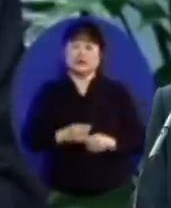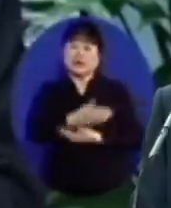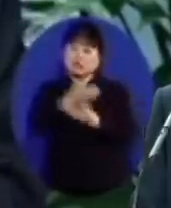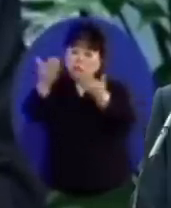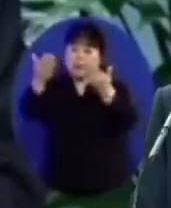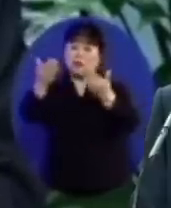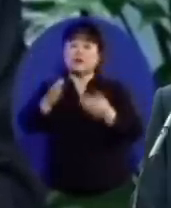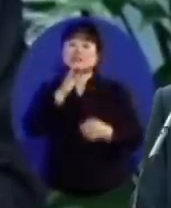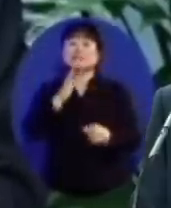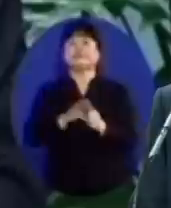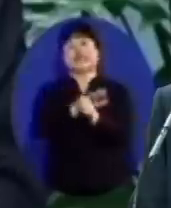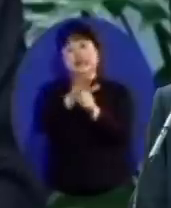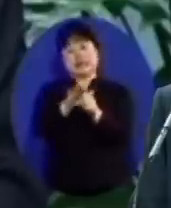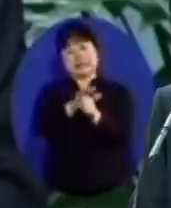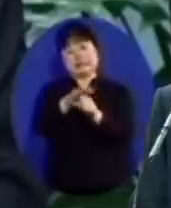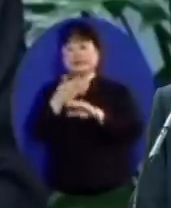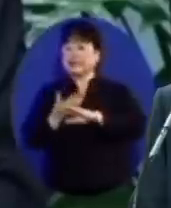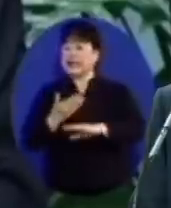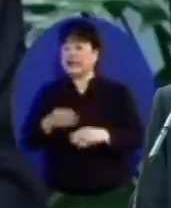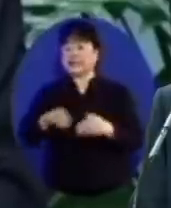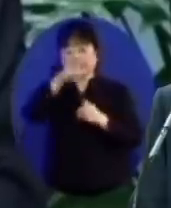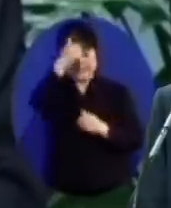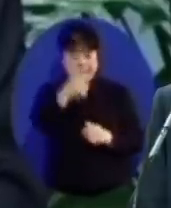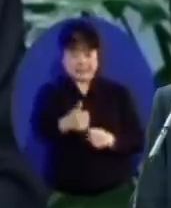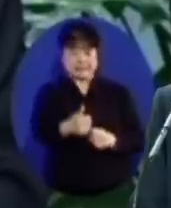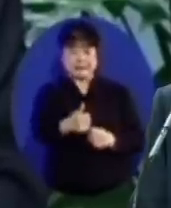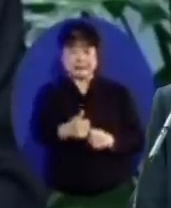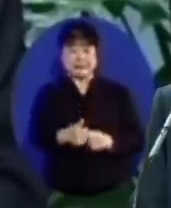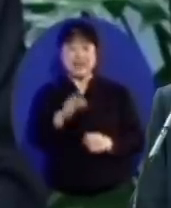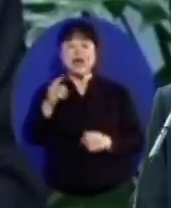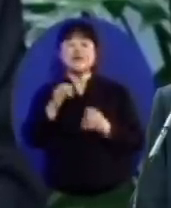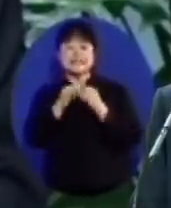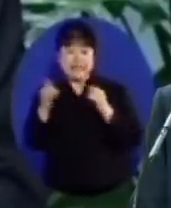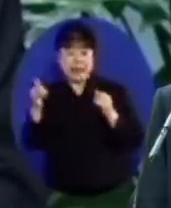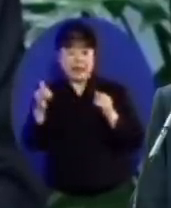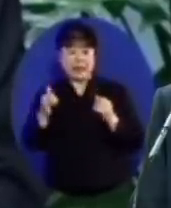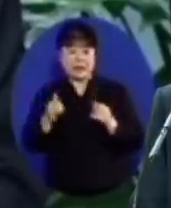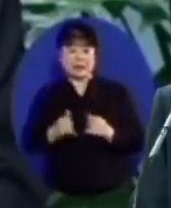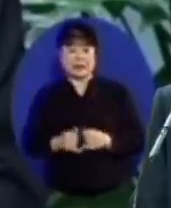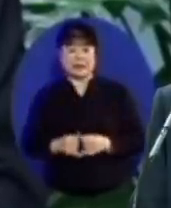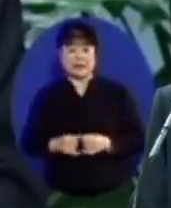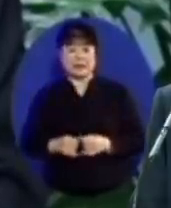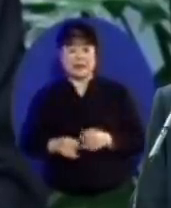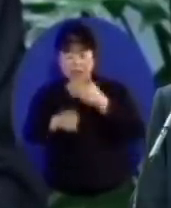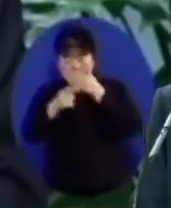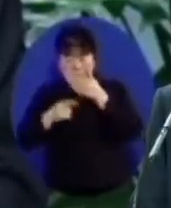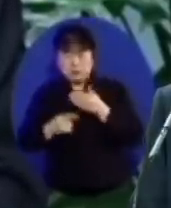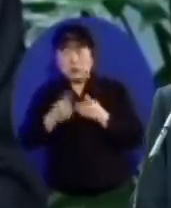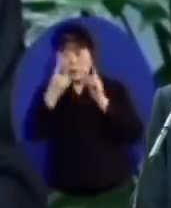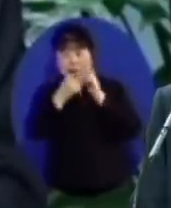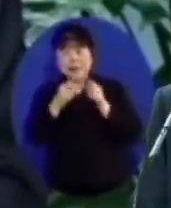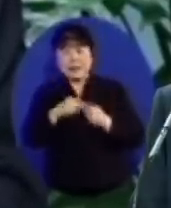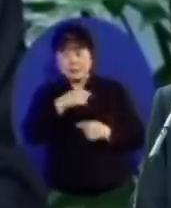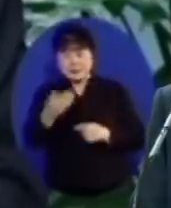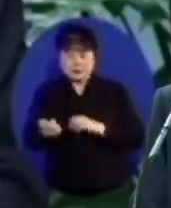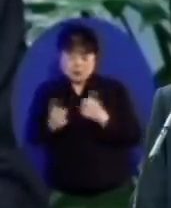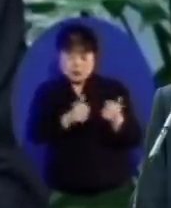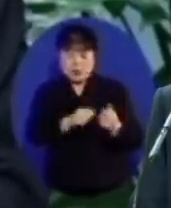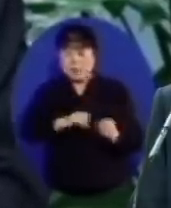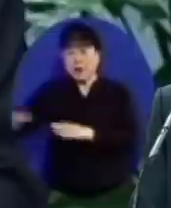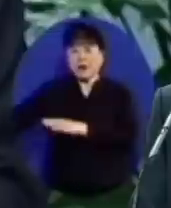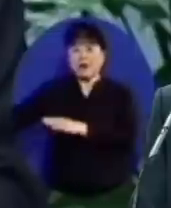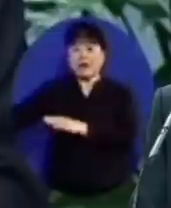것입니다. 제사장이나 레위인은 불황당 만나 피투성이에 죽어가는 사람을